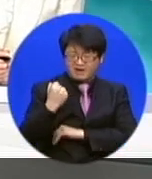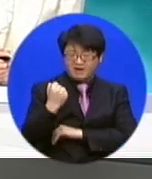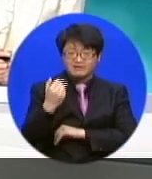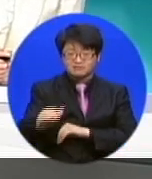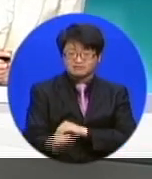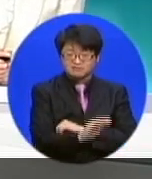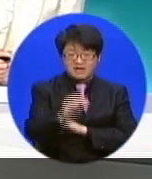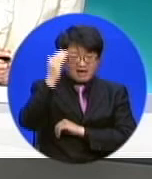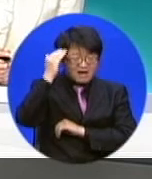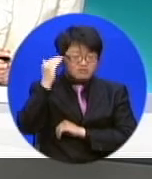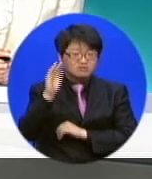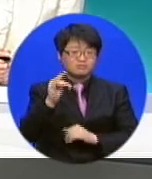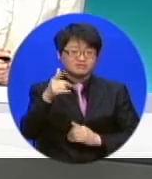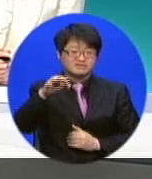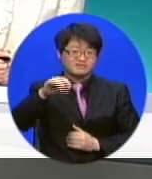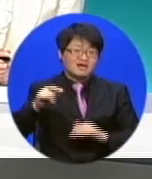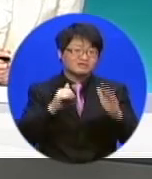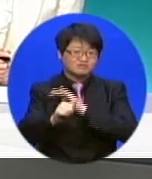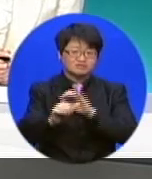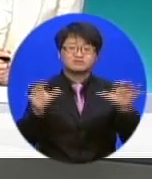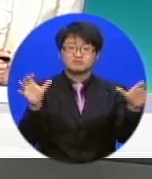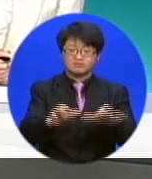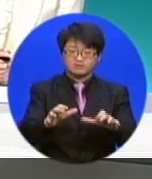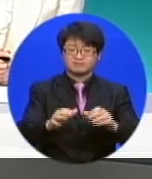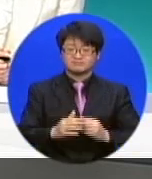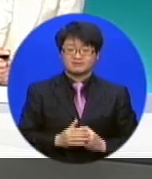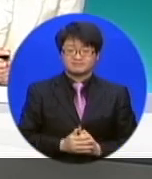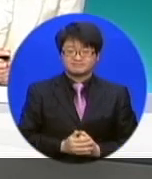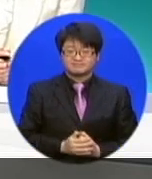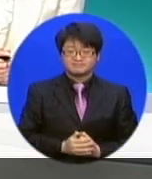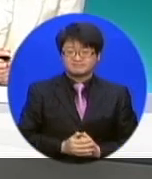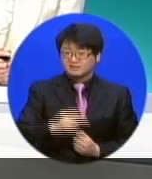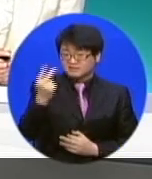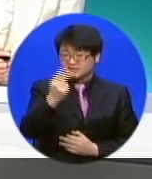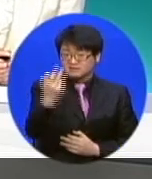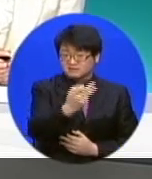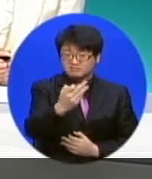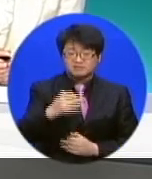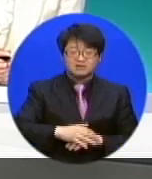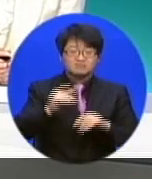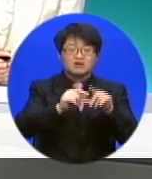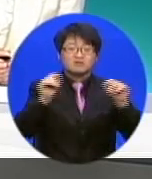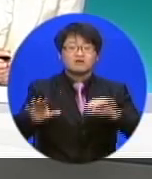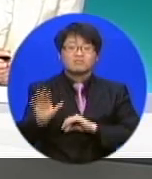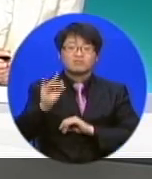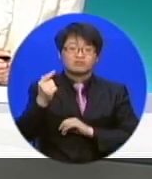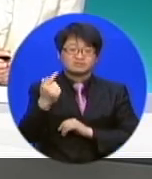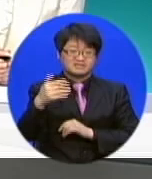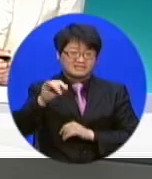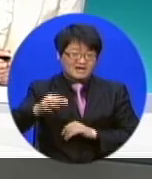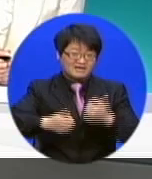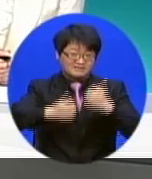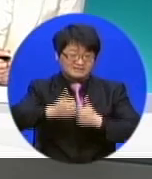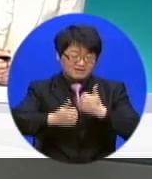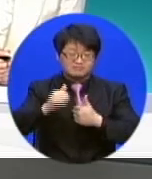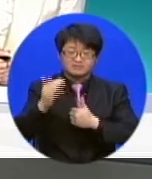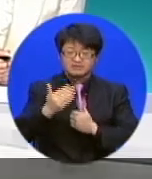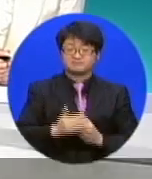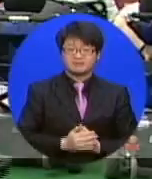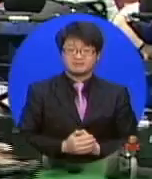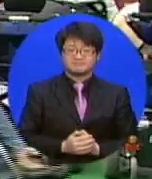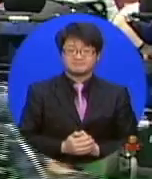갖고 있는 국내 보치아 선수들이 한자리에 모였다고 합니다. 2013 동문 보치아 리그가 개막했는데요. 정두리